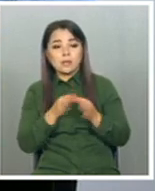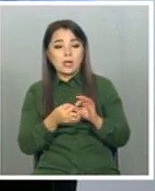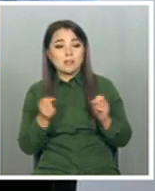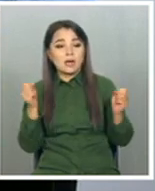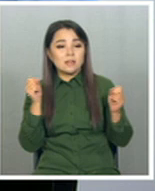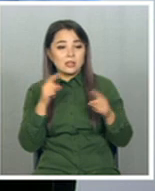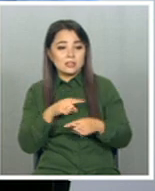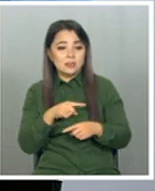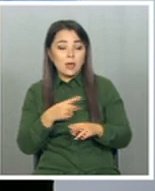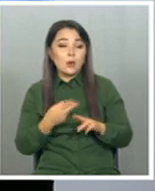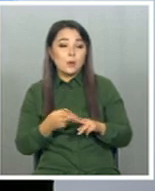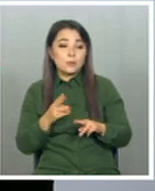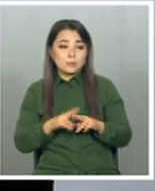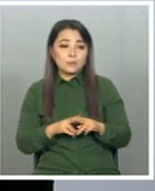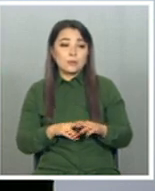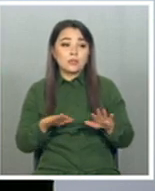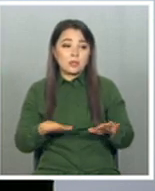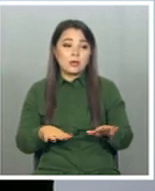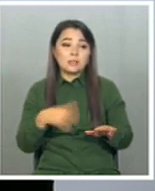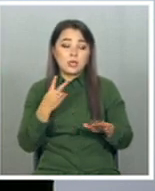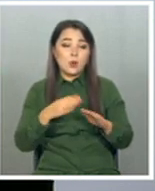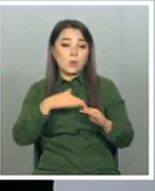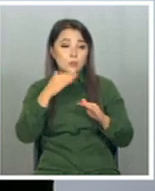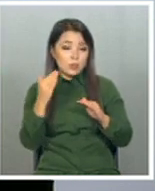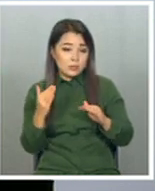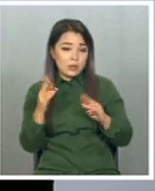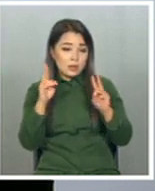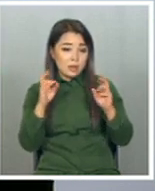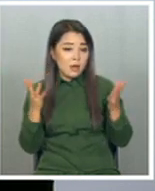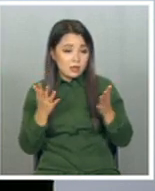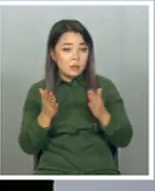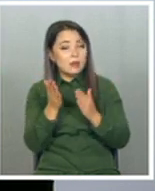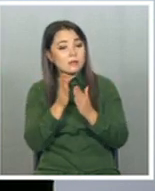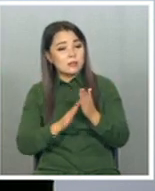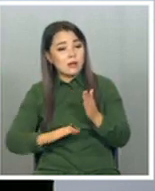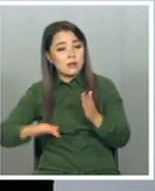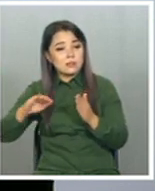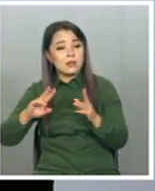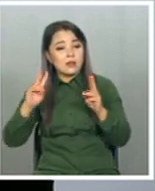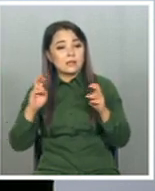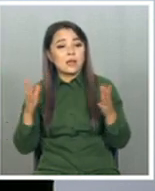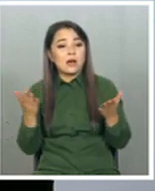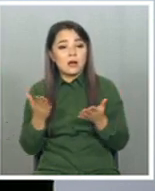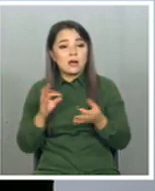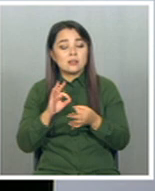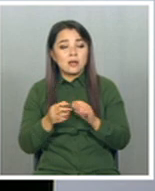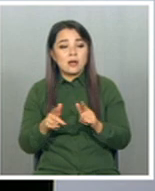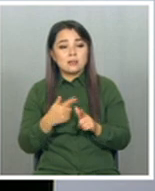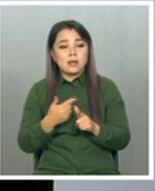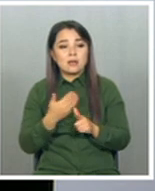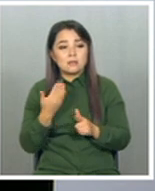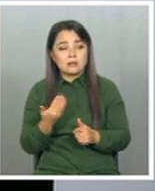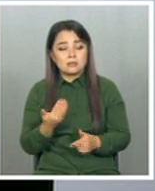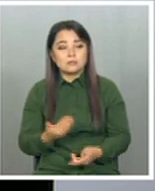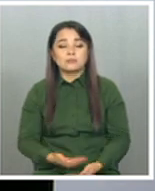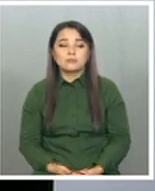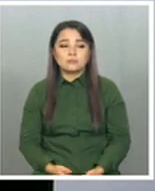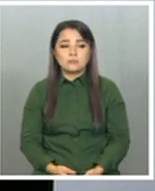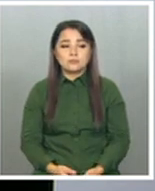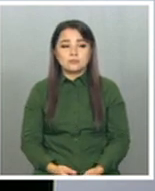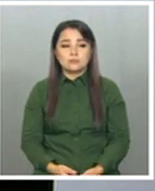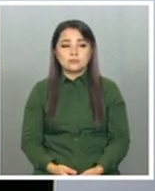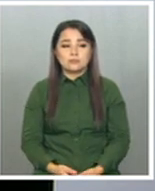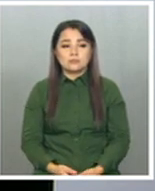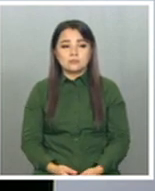анықтаңыз. Яғни, мына жерде екі нұсқарға назар аударыңыздар. Қайсысы антиклиналь, қайсысы синклиналь.